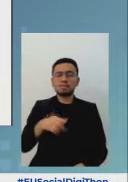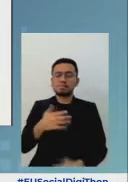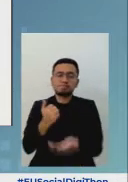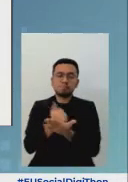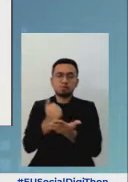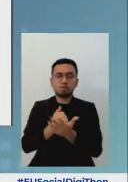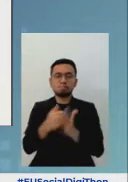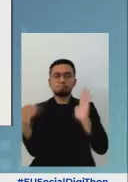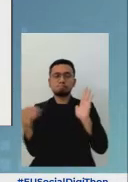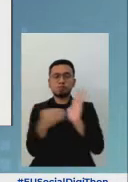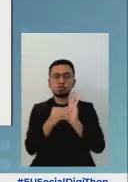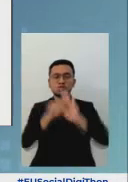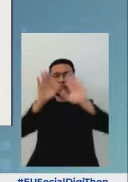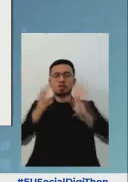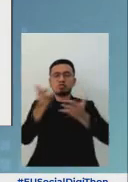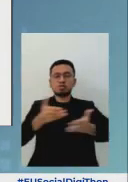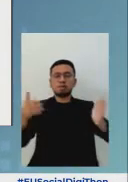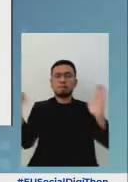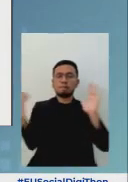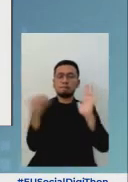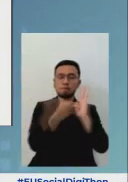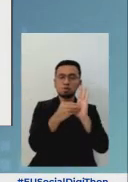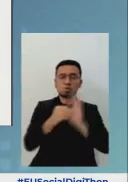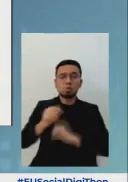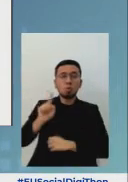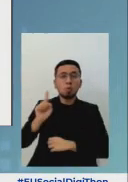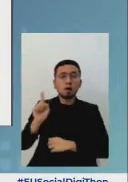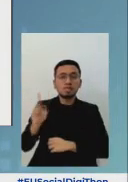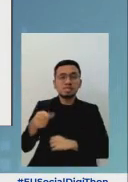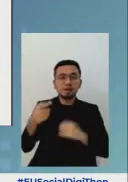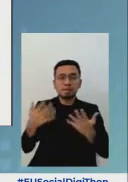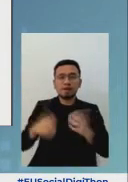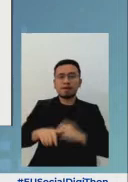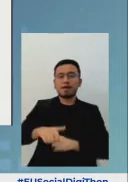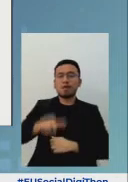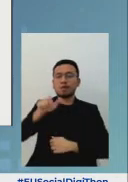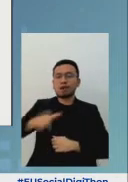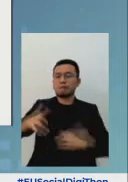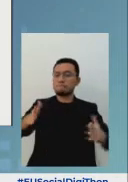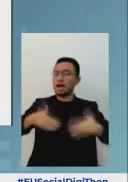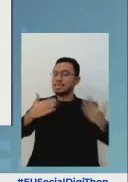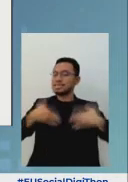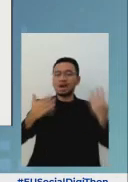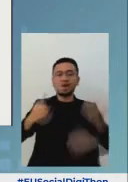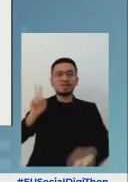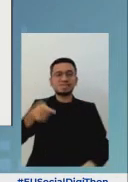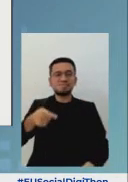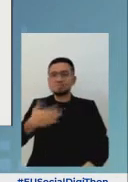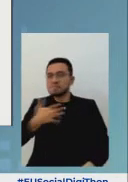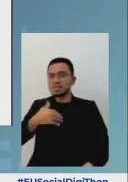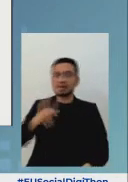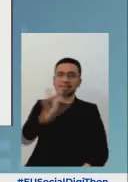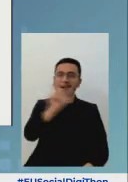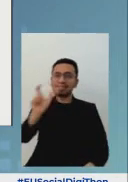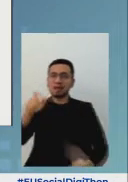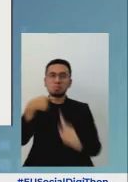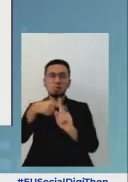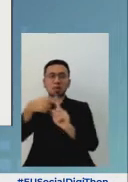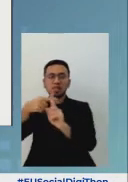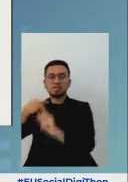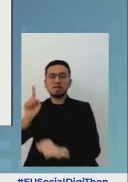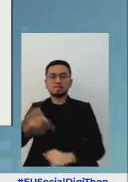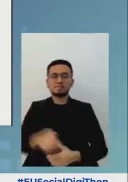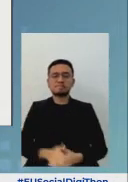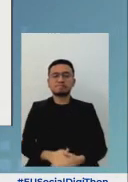yang kita posting itu sesuatu yang bikin orang tuh seneng-seneng aja gitu ya. Kata-kata yang positif. Oke, tidak melakukan